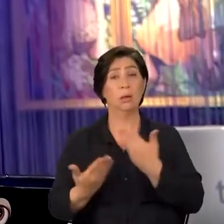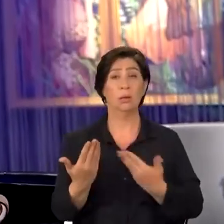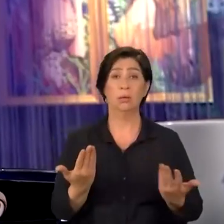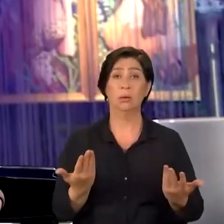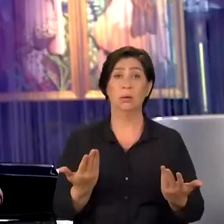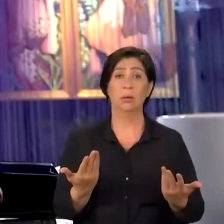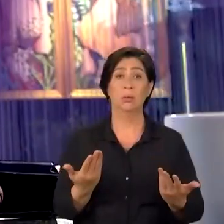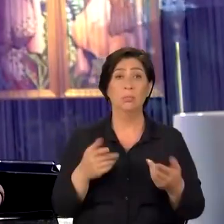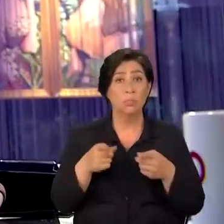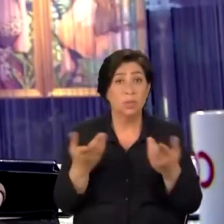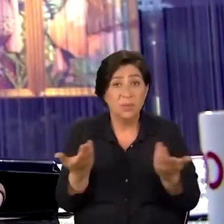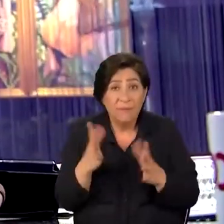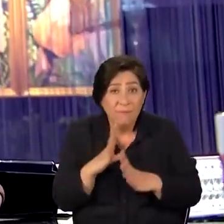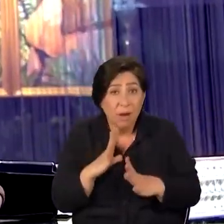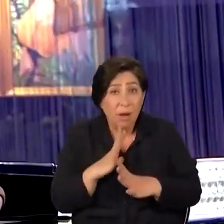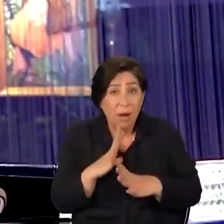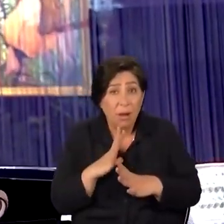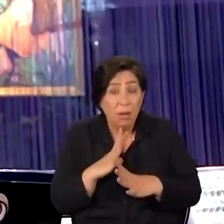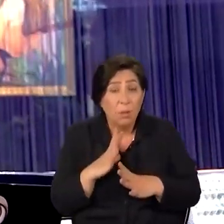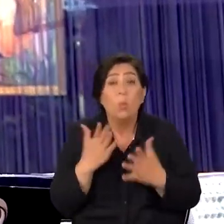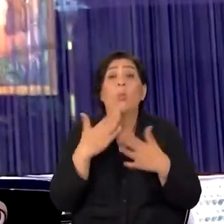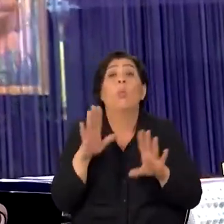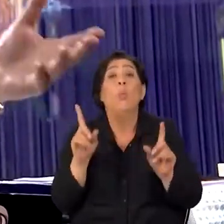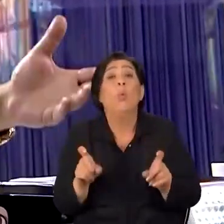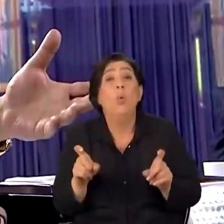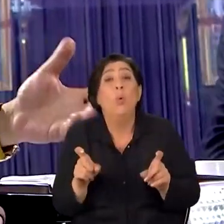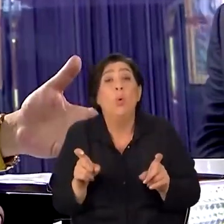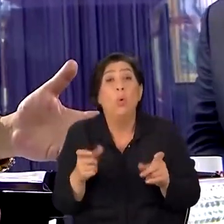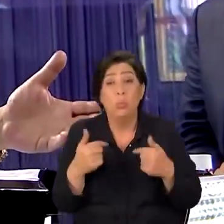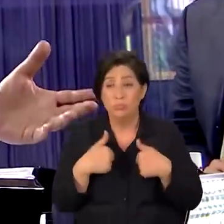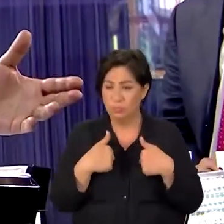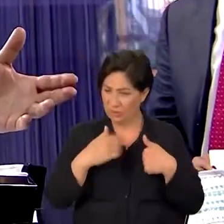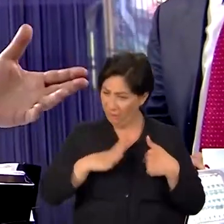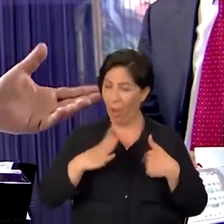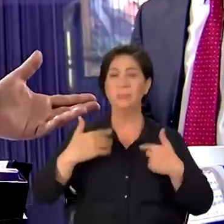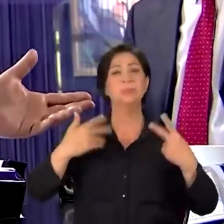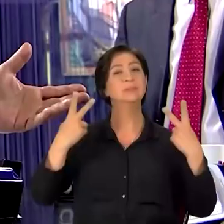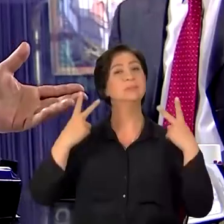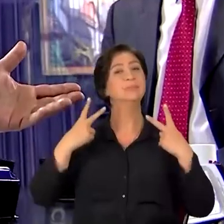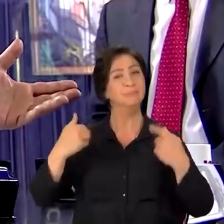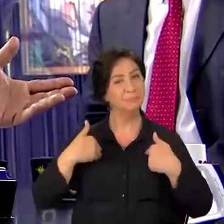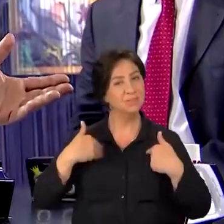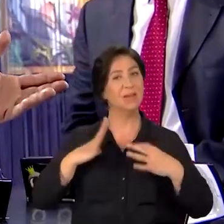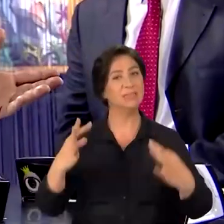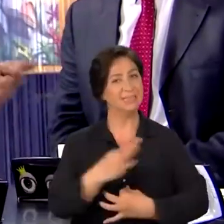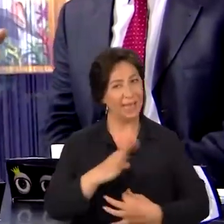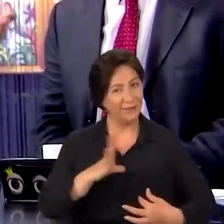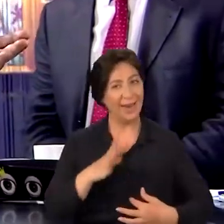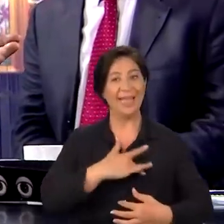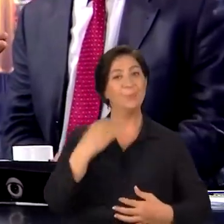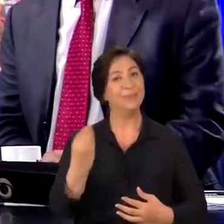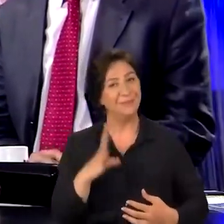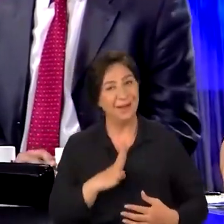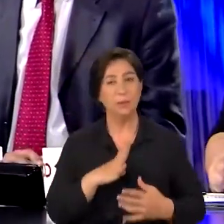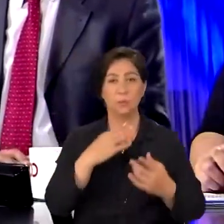ediyor. Bunlar zaten yok mu? Biz bunların bizde olmasıyla övünmüyor muyuz? Yani hani